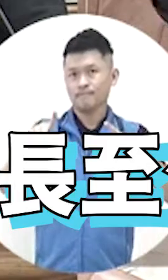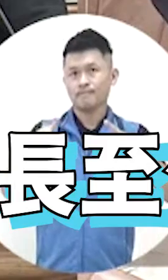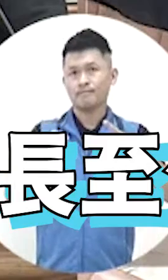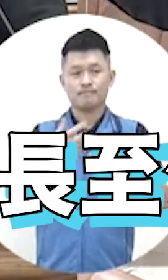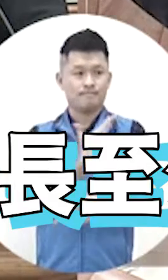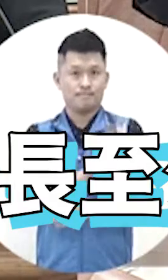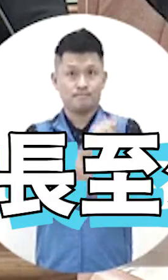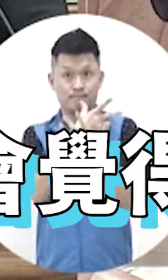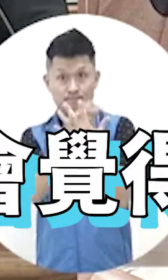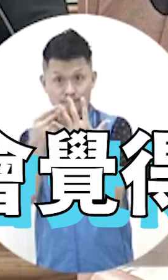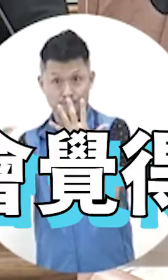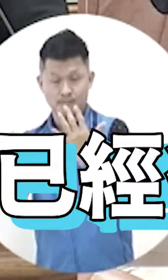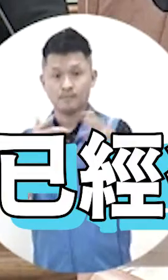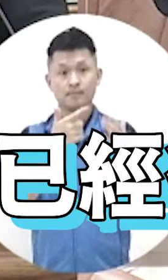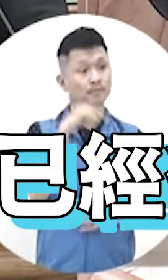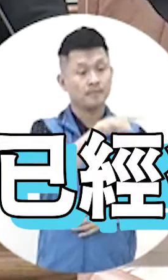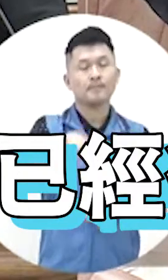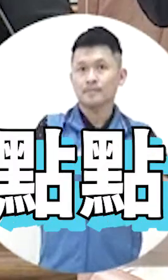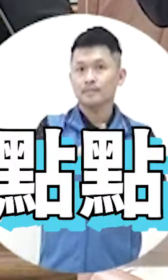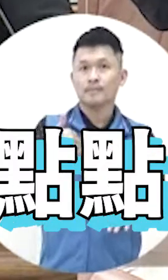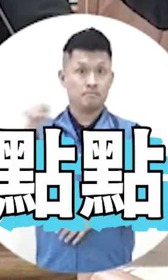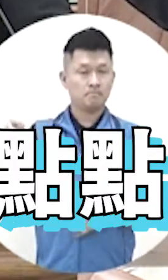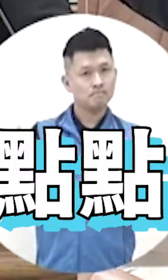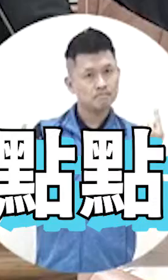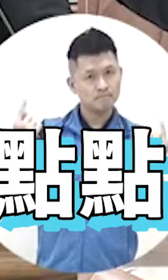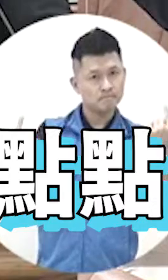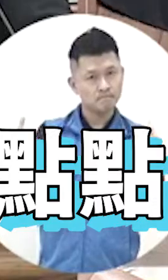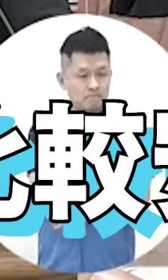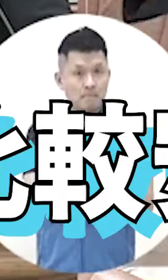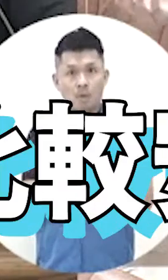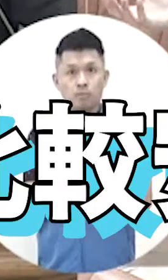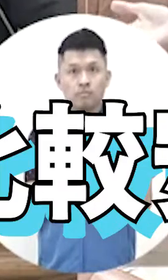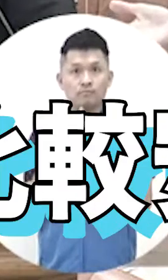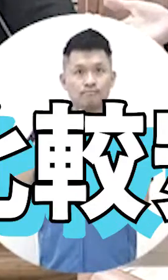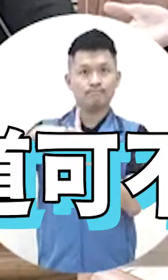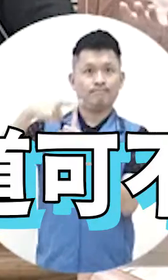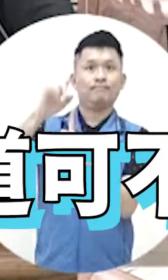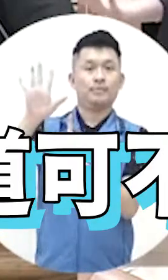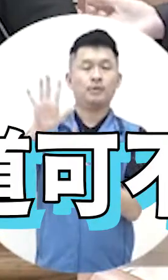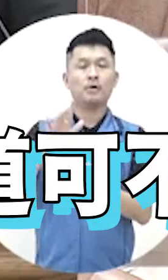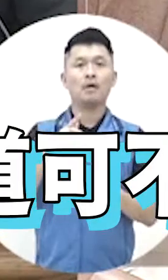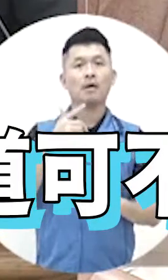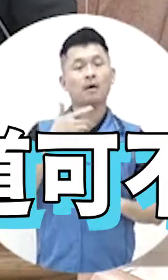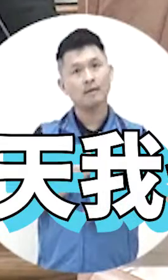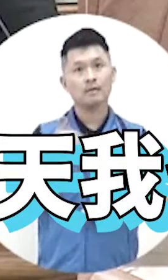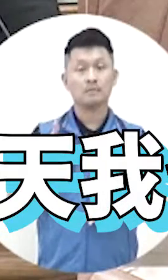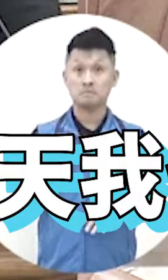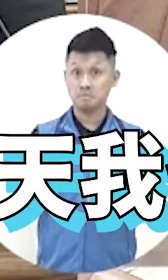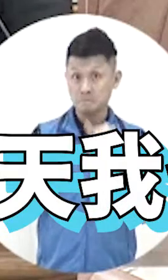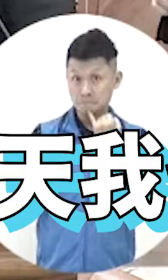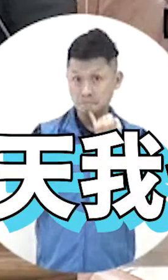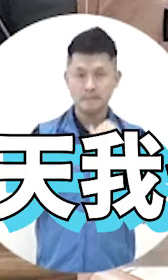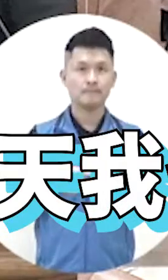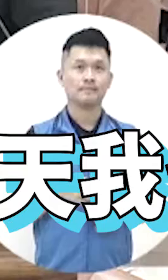那现在的家长至少比较安心，他会觉得说老师已经得到相对多一点点的保护力，那家长比较安心啊。这一点我不知道可不可以做得到、啊。 其实